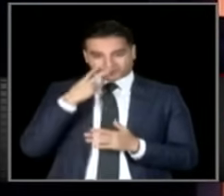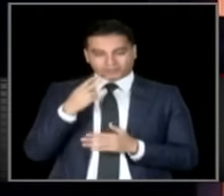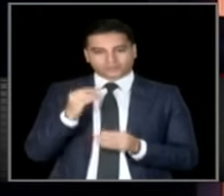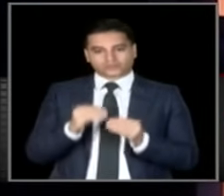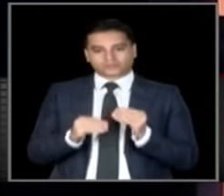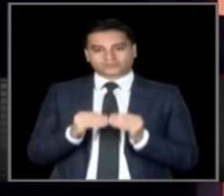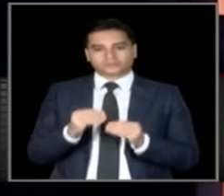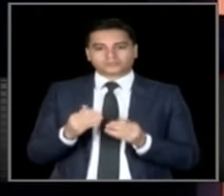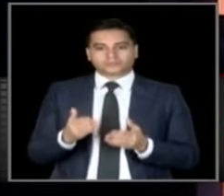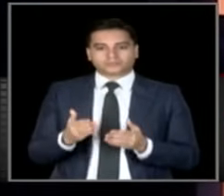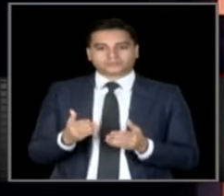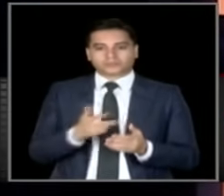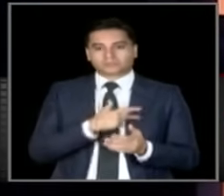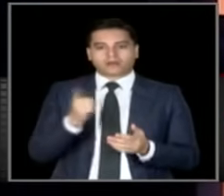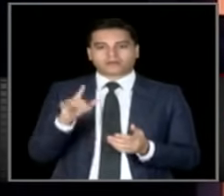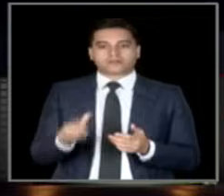إجابتك رياض السنباطي.